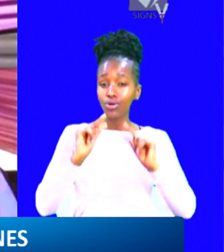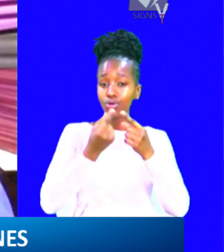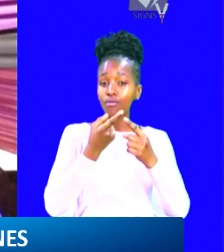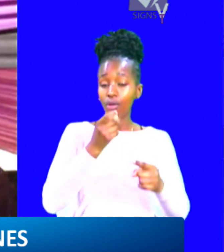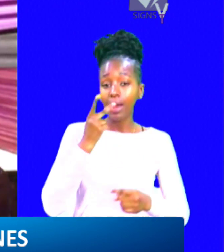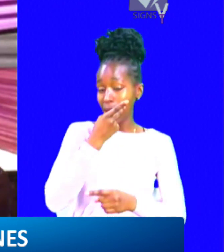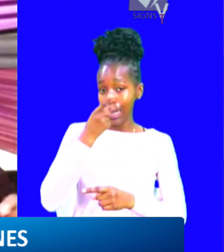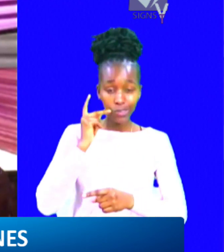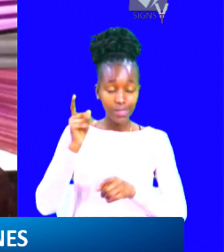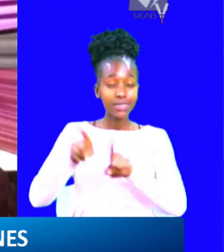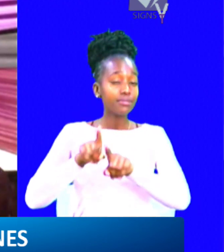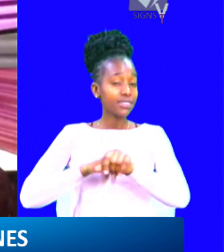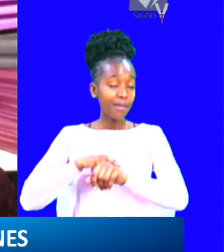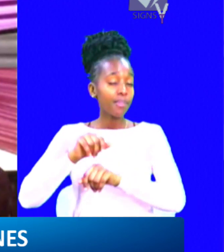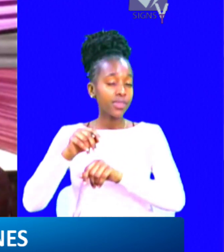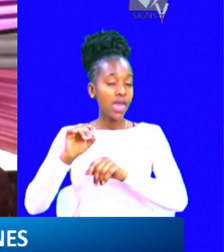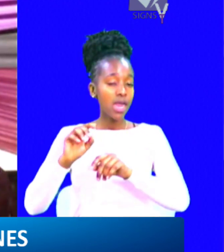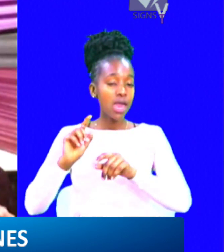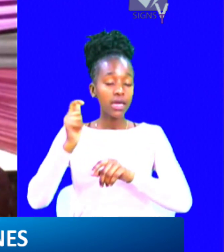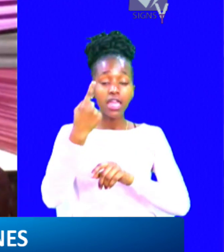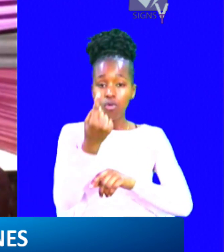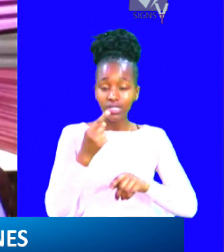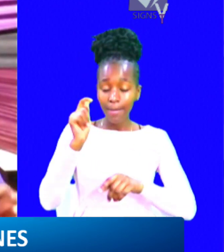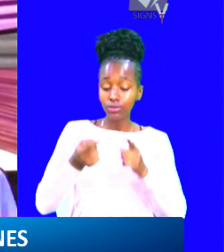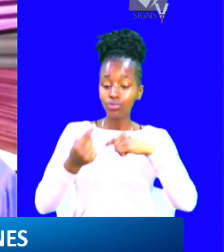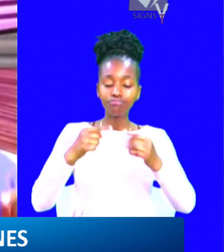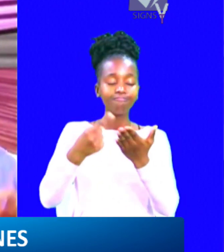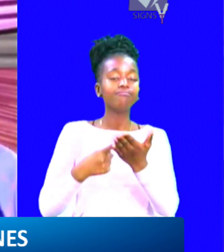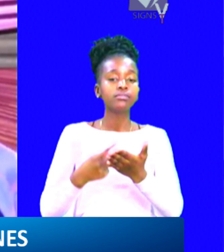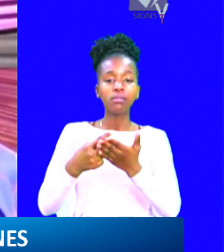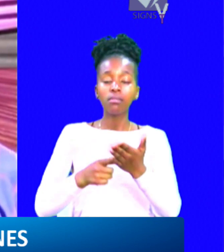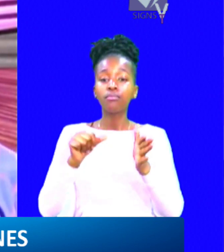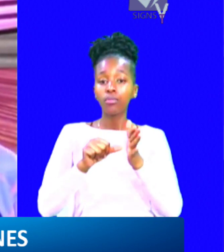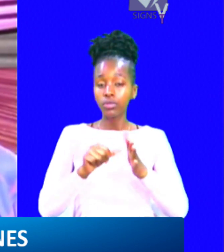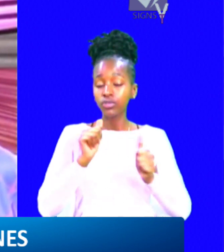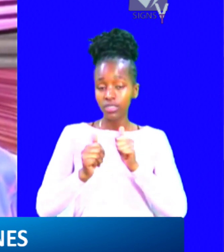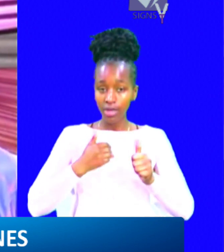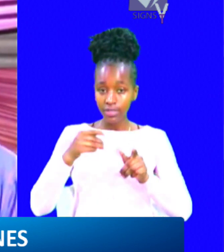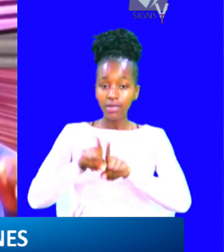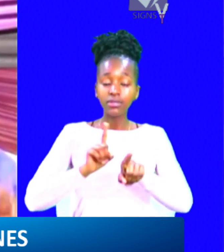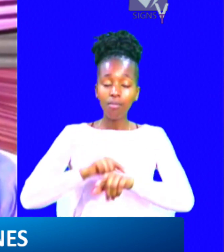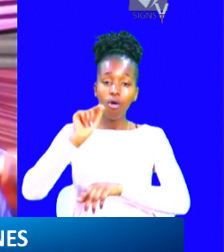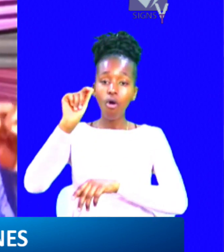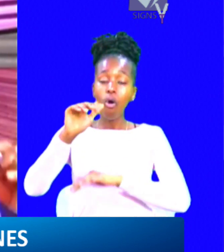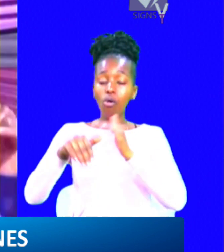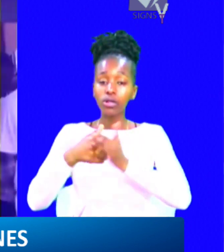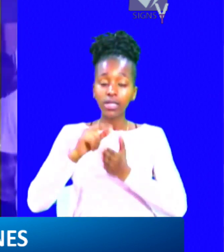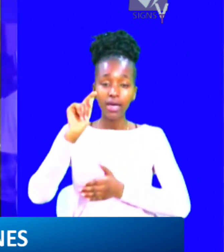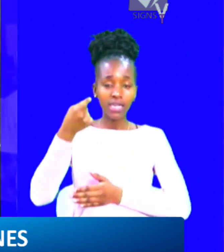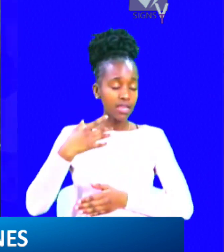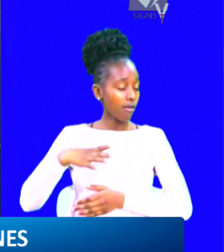na Gichungwa iangalie, ili kila Mkenya awe ni Mkenya, anatambulika kama